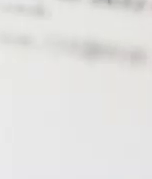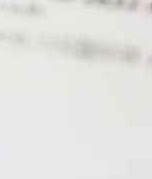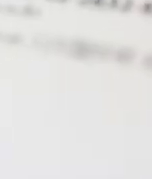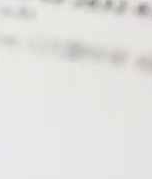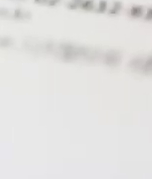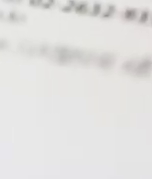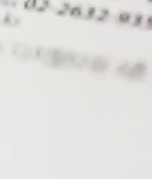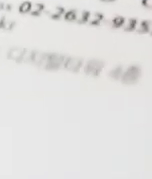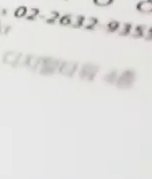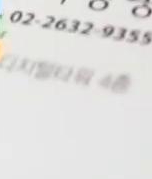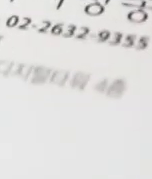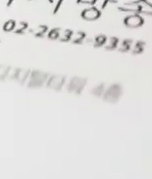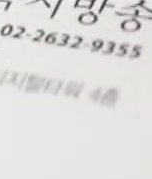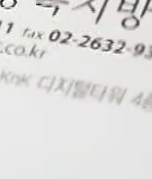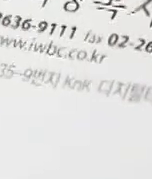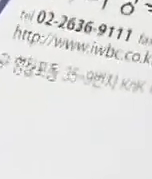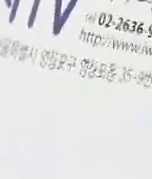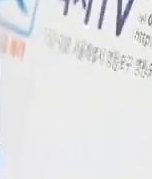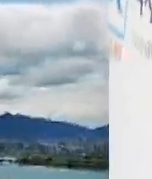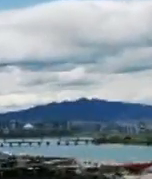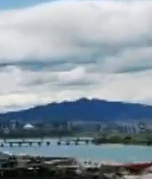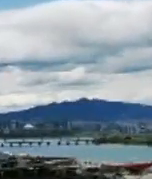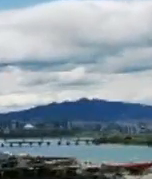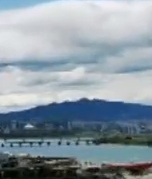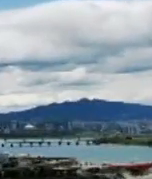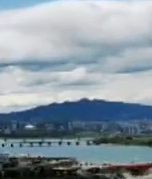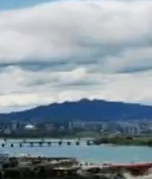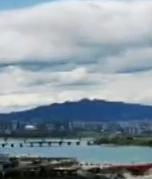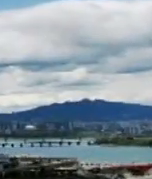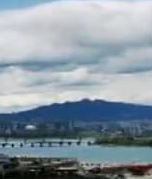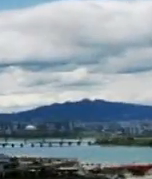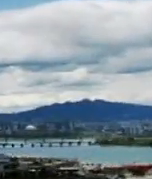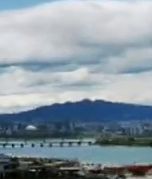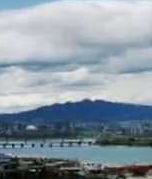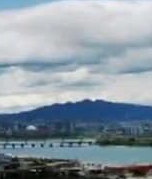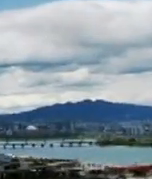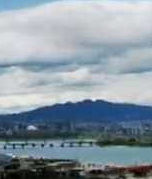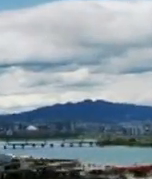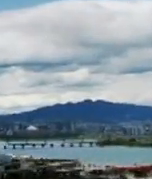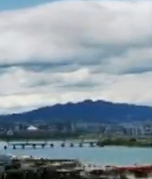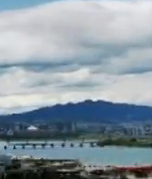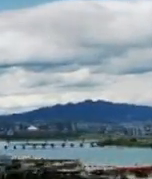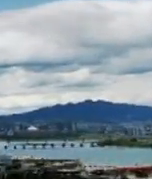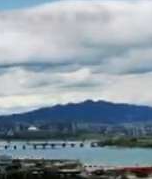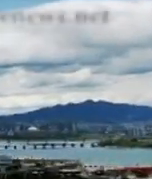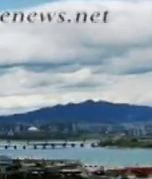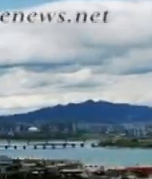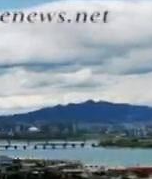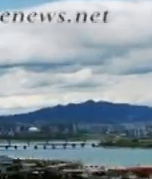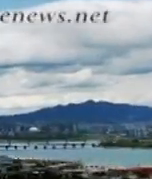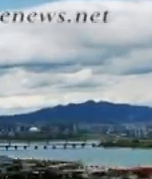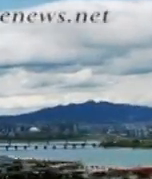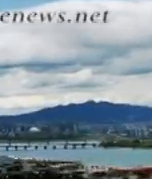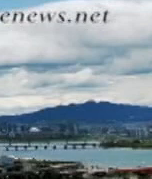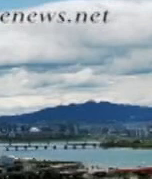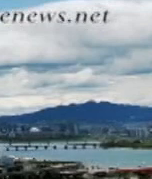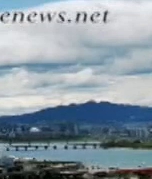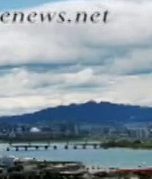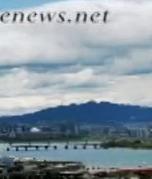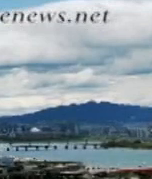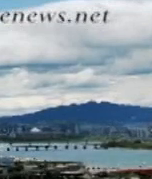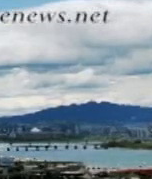복지TV 어플리케이션과 우편으로 참여할 수 있습니다. 여러분의 작은 소리도 크게 듣는